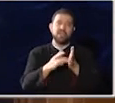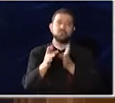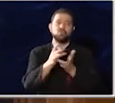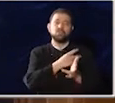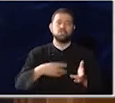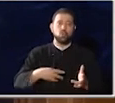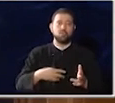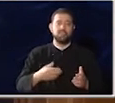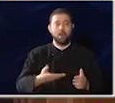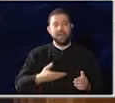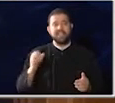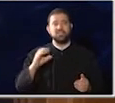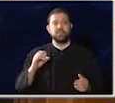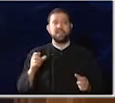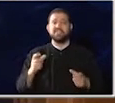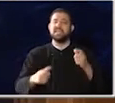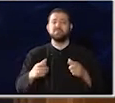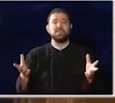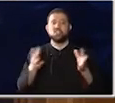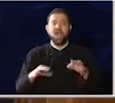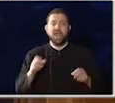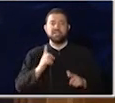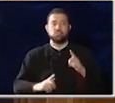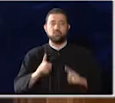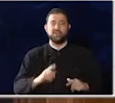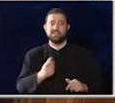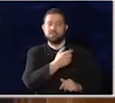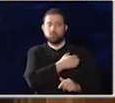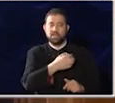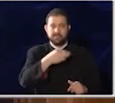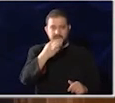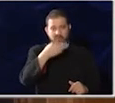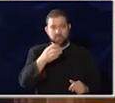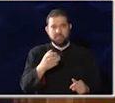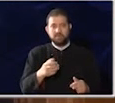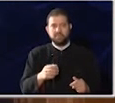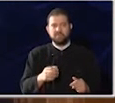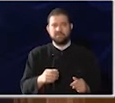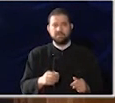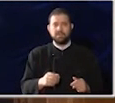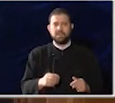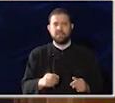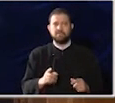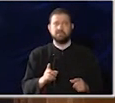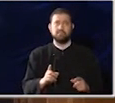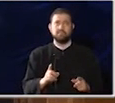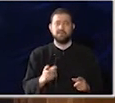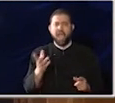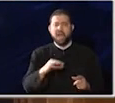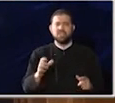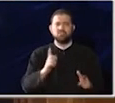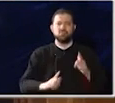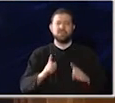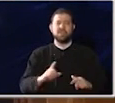altă suferință mai putem vorbi, Părinte Ciprian, în afara celei generate de o